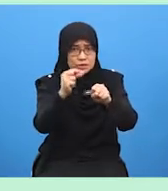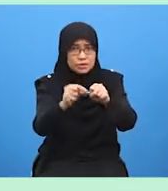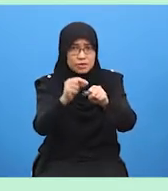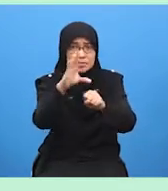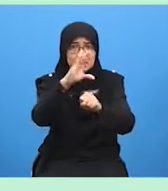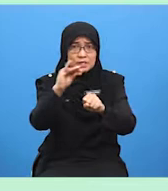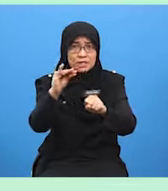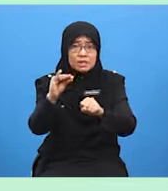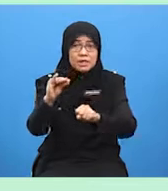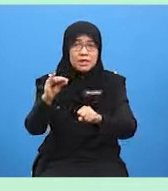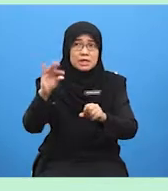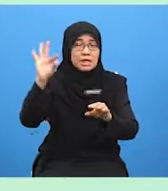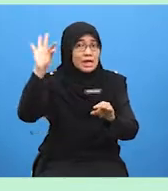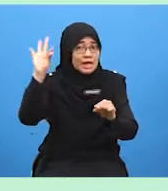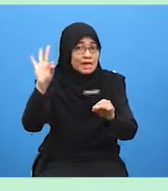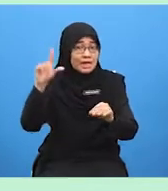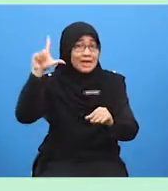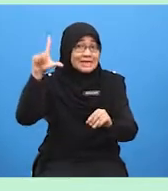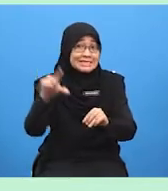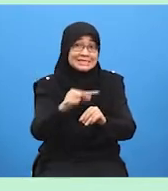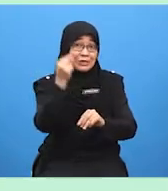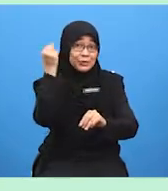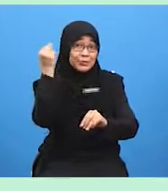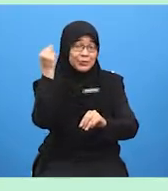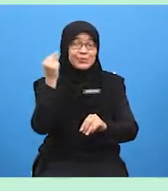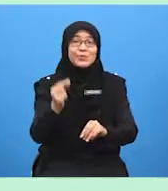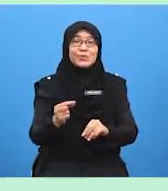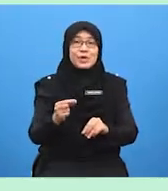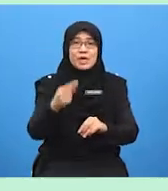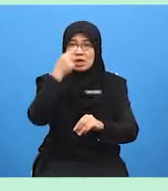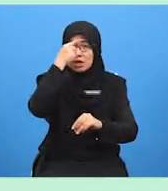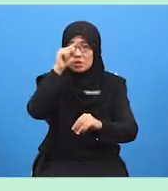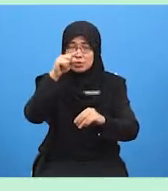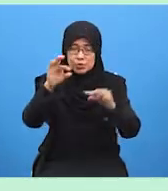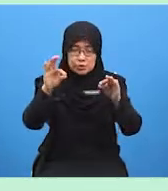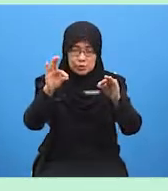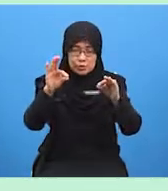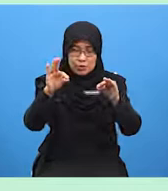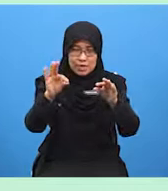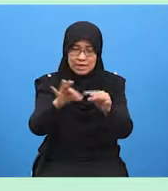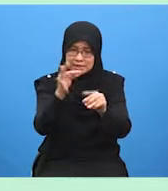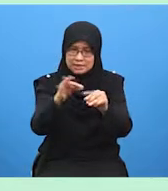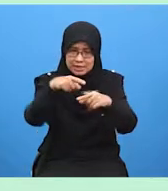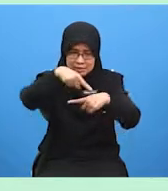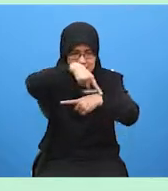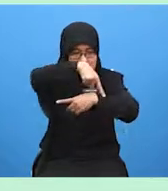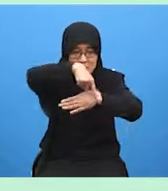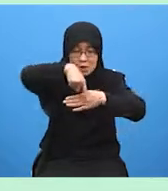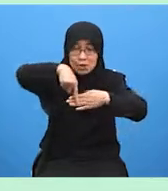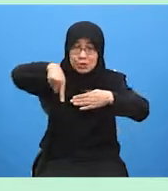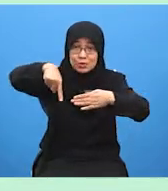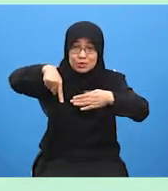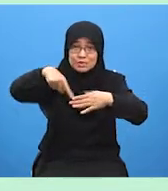jahit. Mesin jahit digunakan untuk jahitan lurus dan cantuman kepingan fabrik.